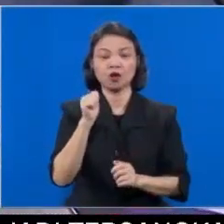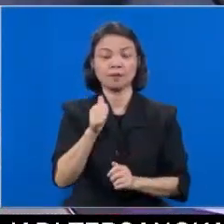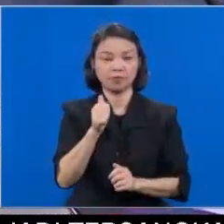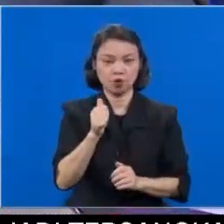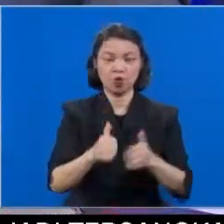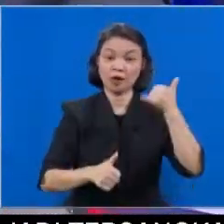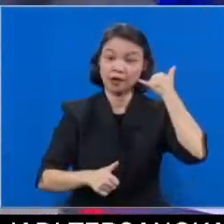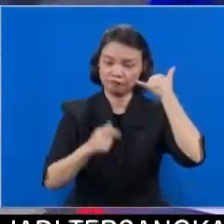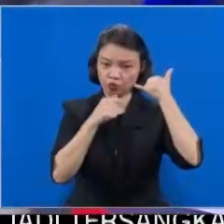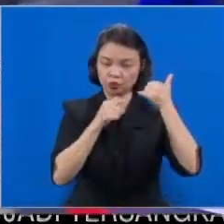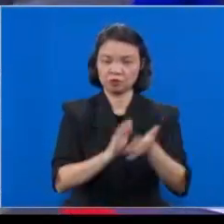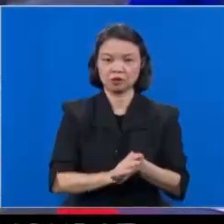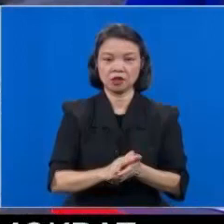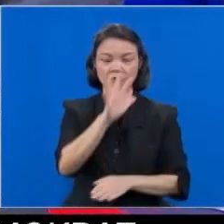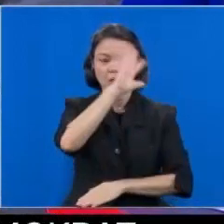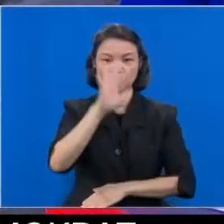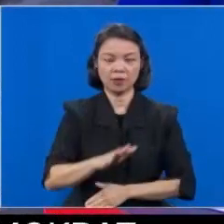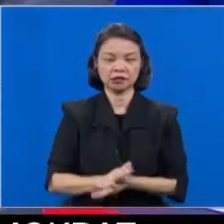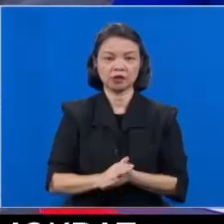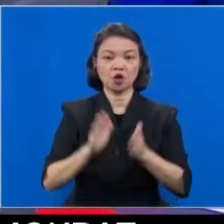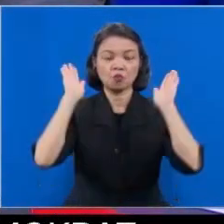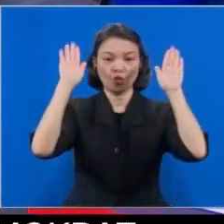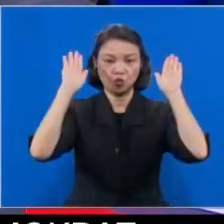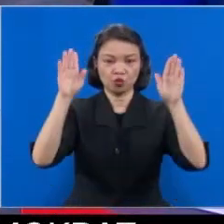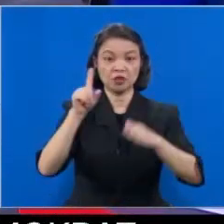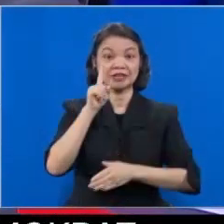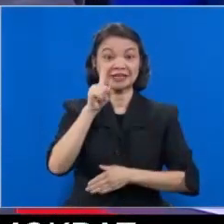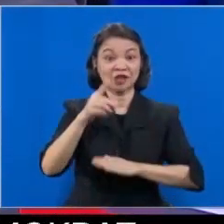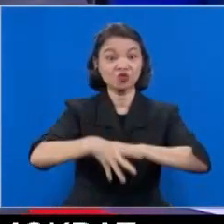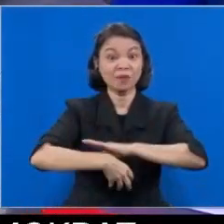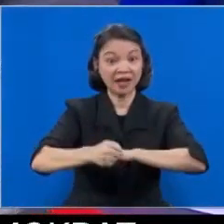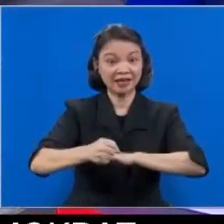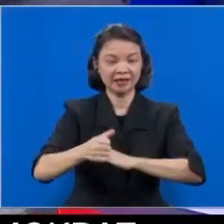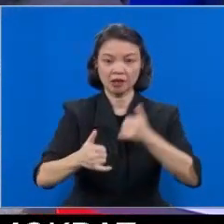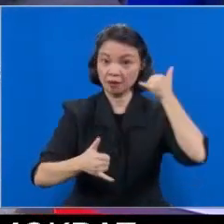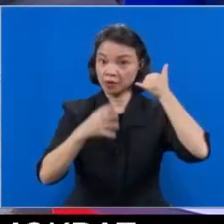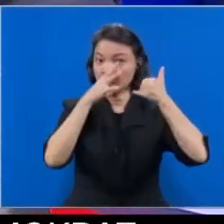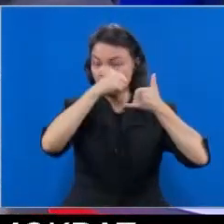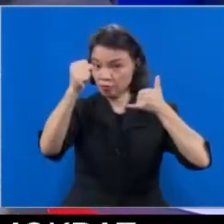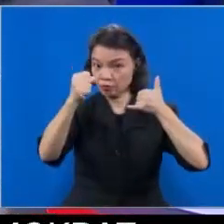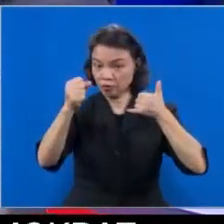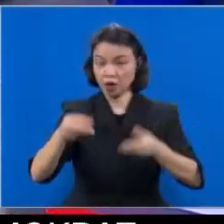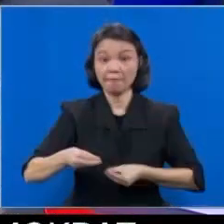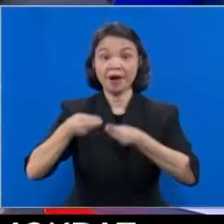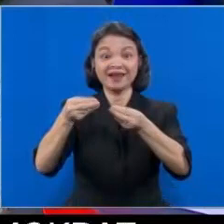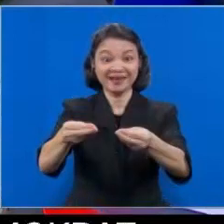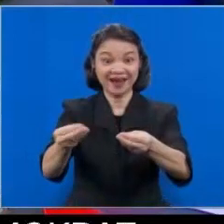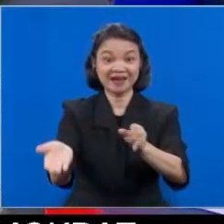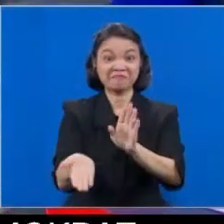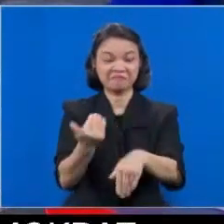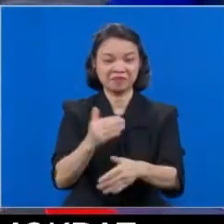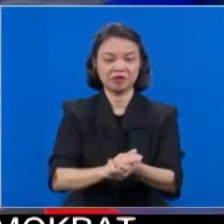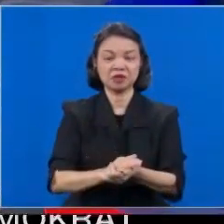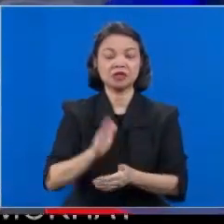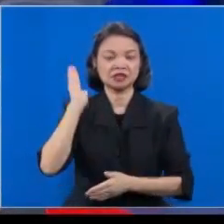Barat. Sementara di Kabupaten Probolinggo, Jawa Timur, seorang maling mengembalikan ponsel yang ia curi usai pemilik gerai ponsel mengunggah video